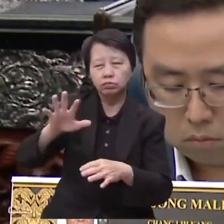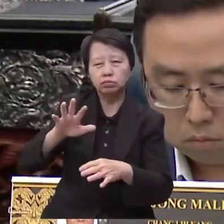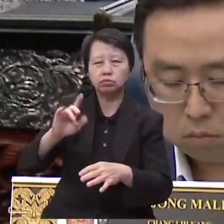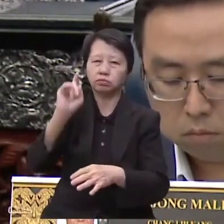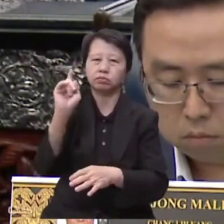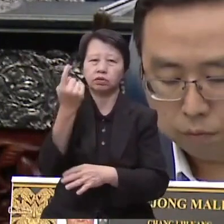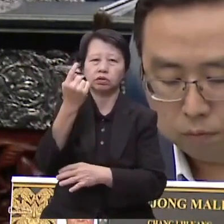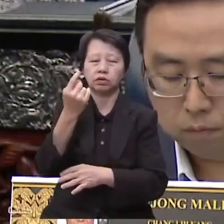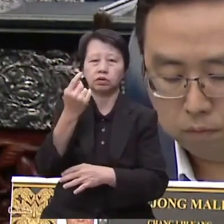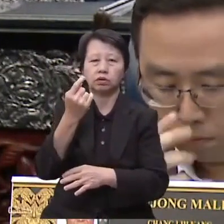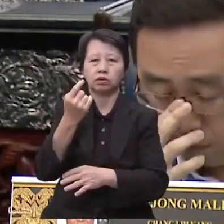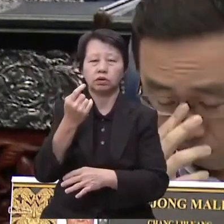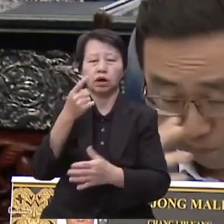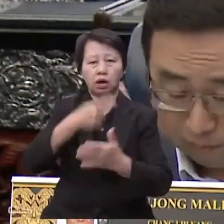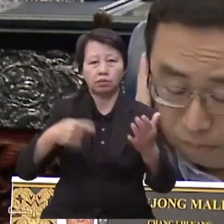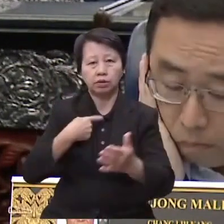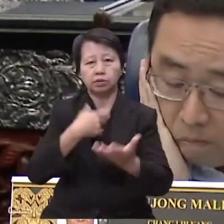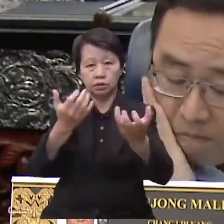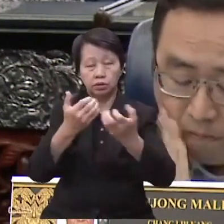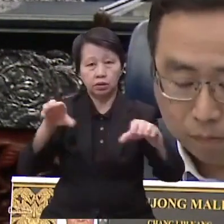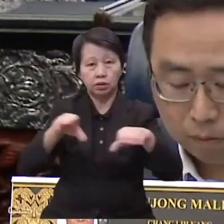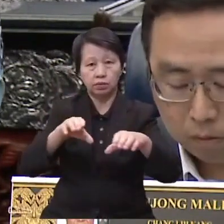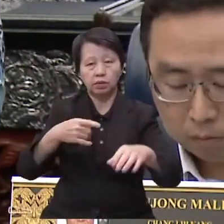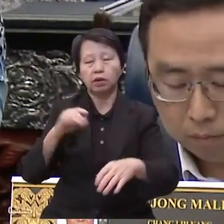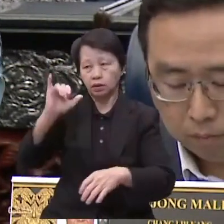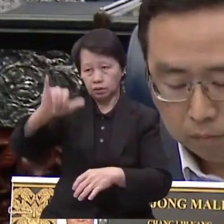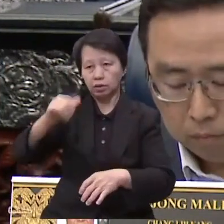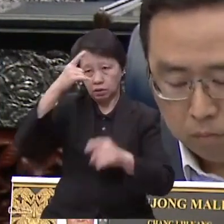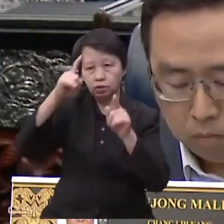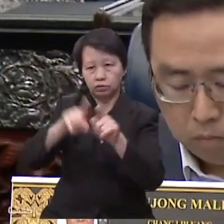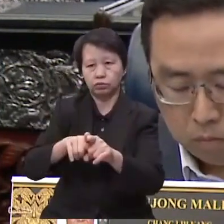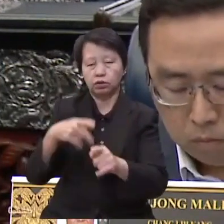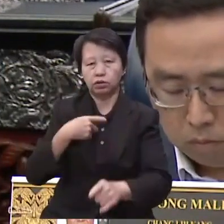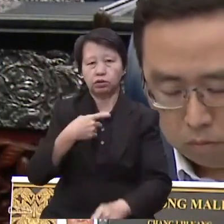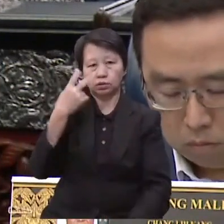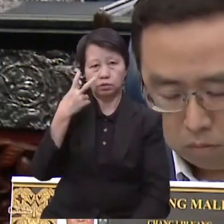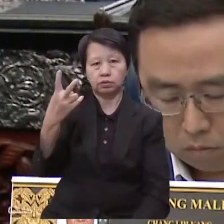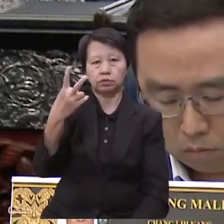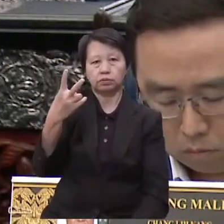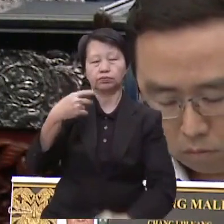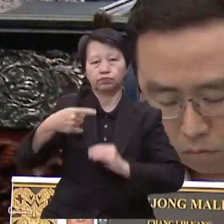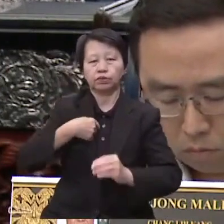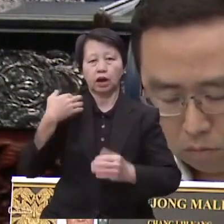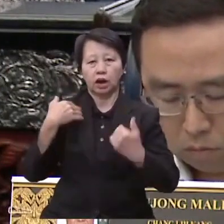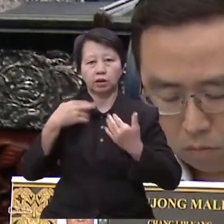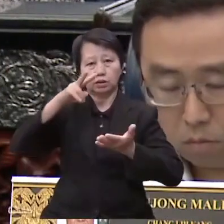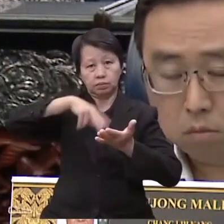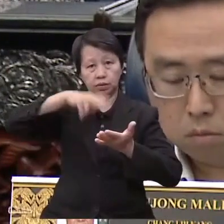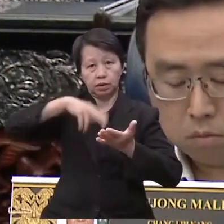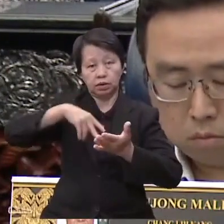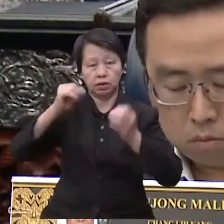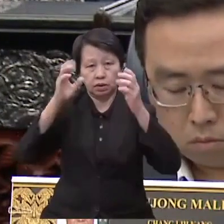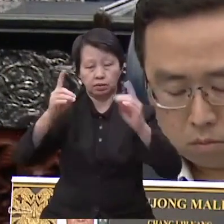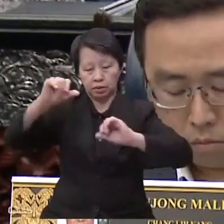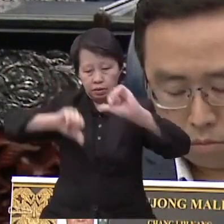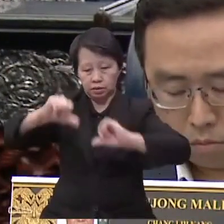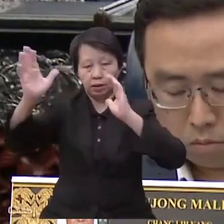semata-mata dengan izin apa yang kita ingin lakukan Saya setuju memang kita lihat tentang saya ada baca laporan Akademi sains